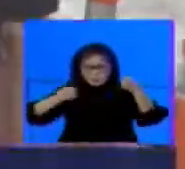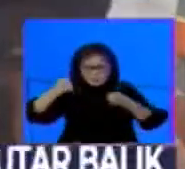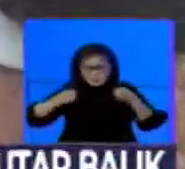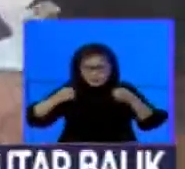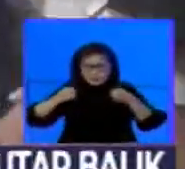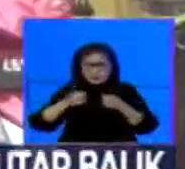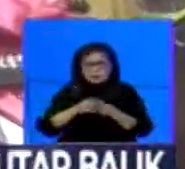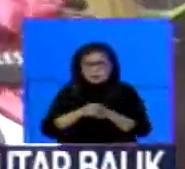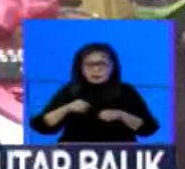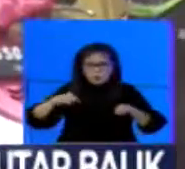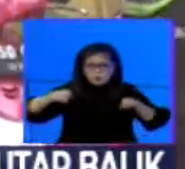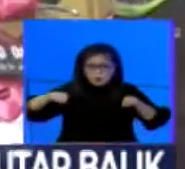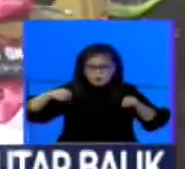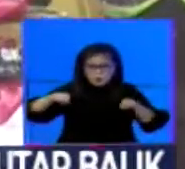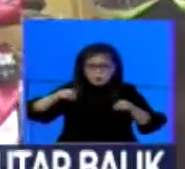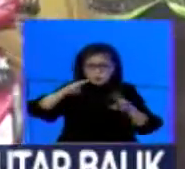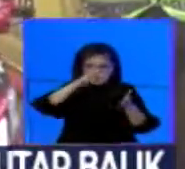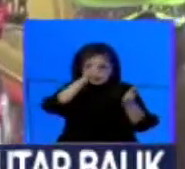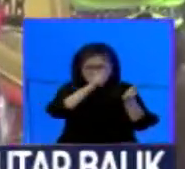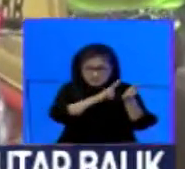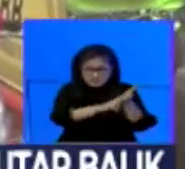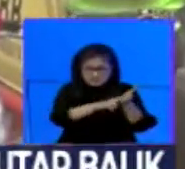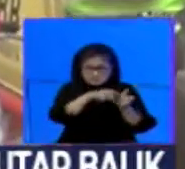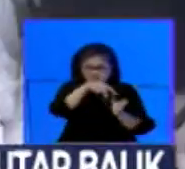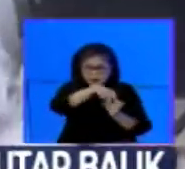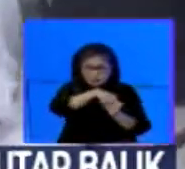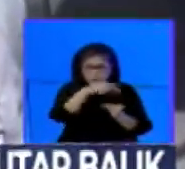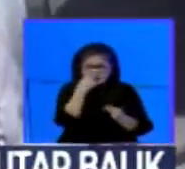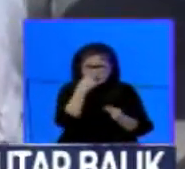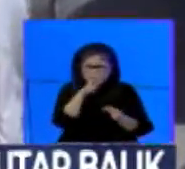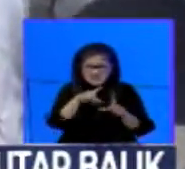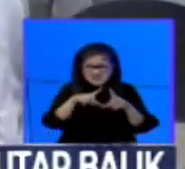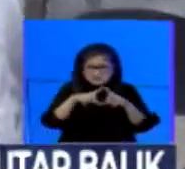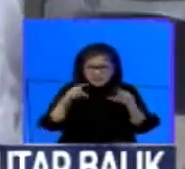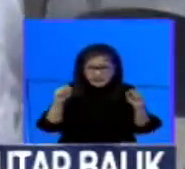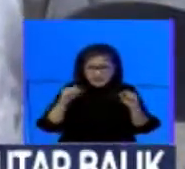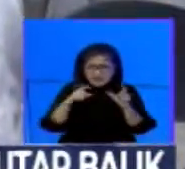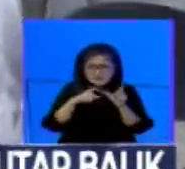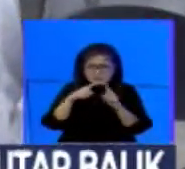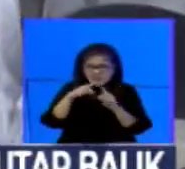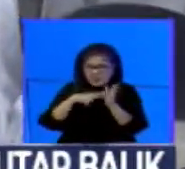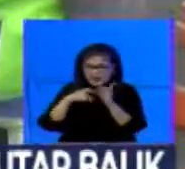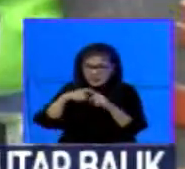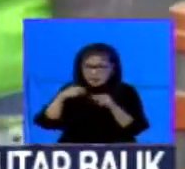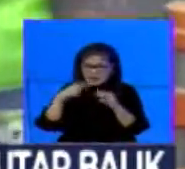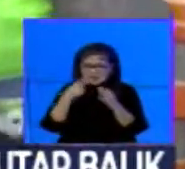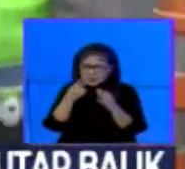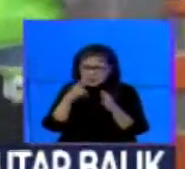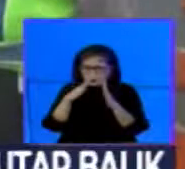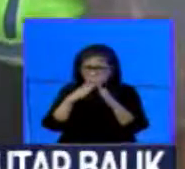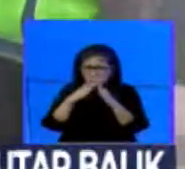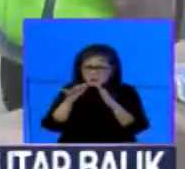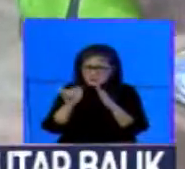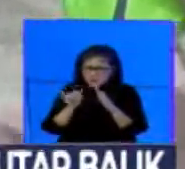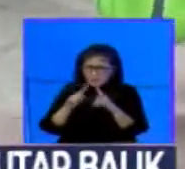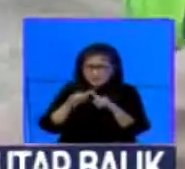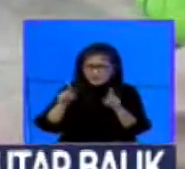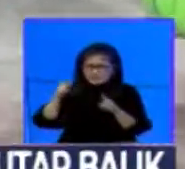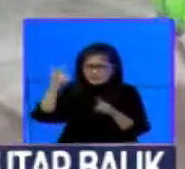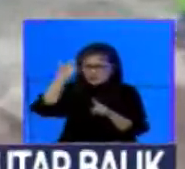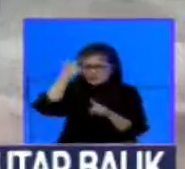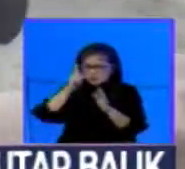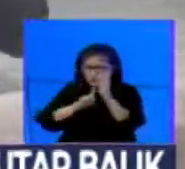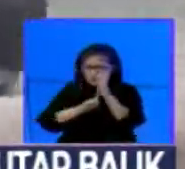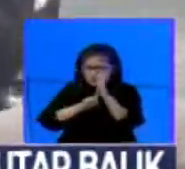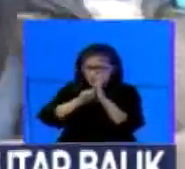berboncengan diperiksa alamat pada kartu identitas serta diukur suhu tubuhnya menggunakan thermostat warga yang tidak memenuhi